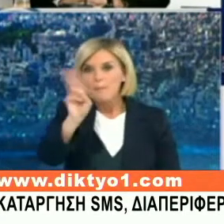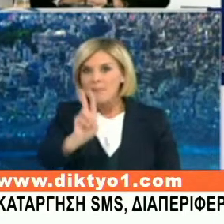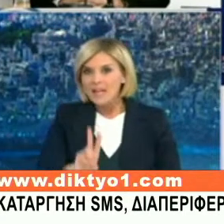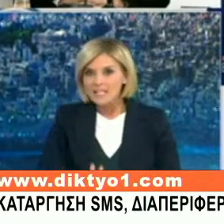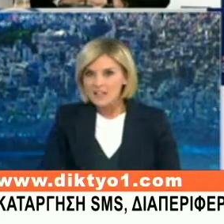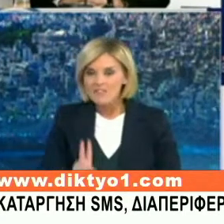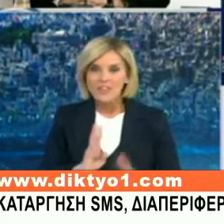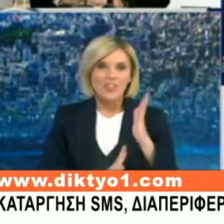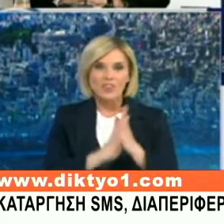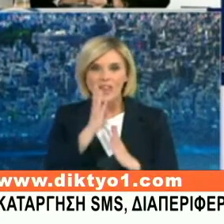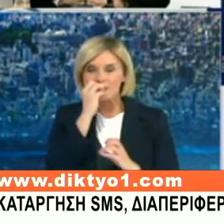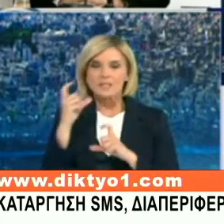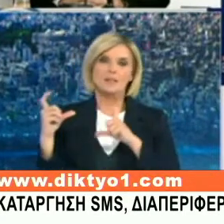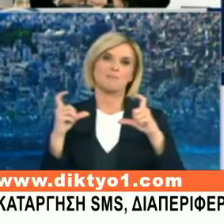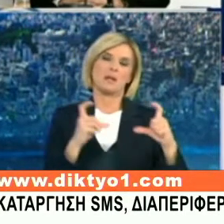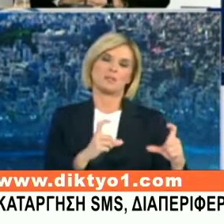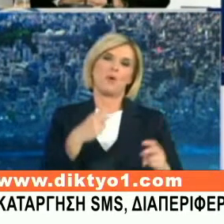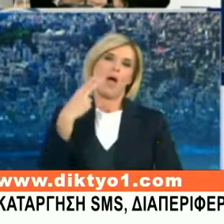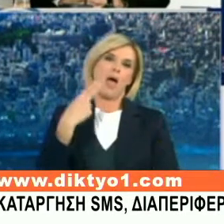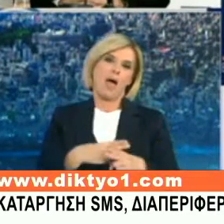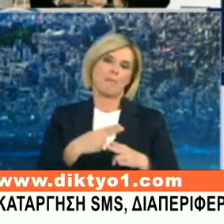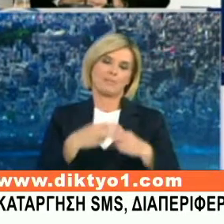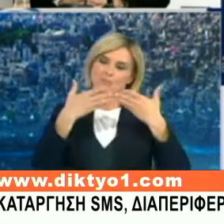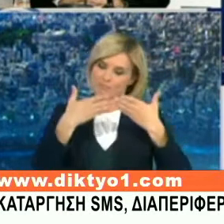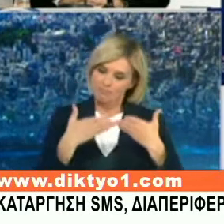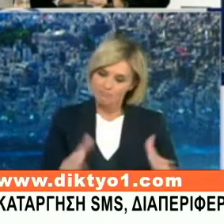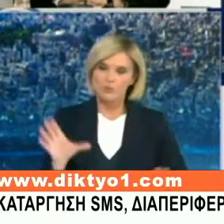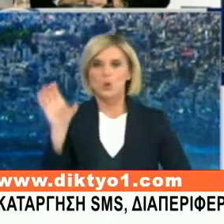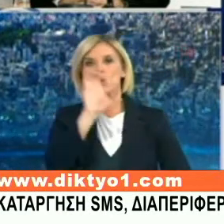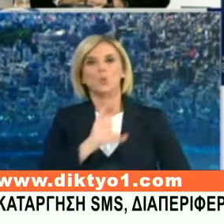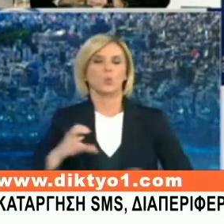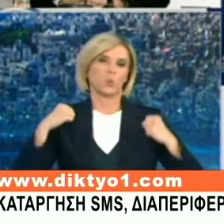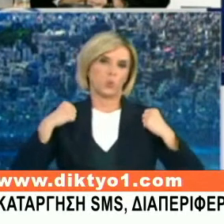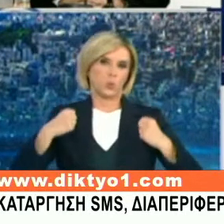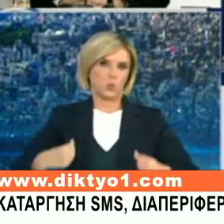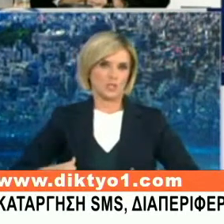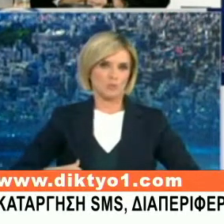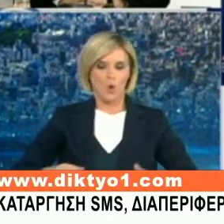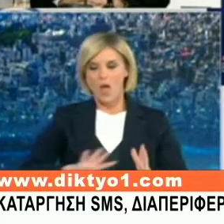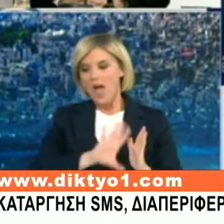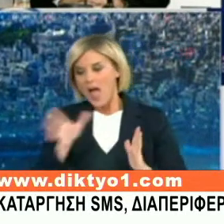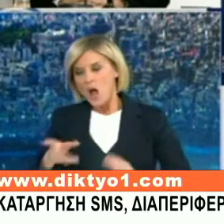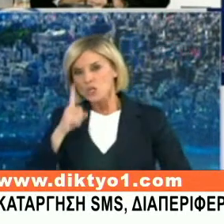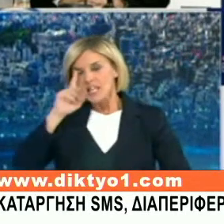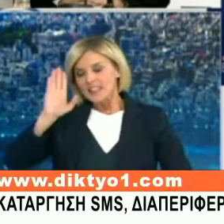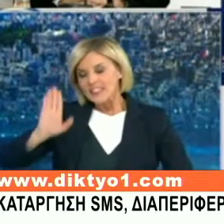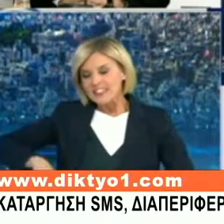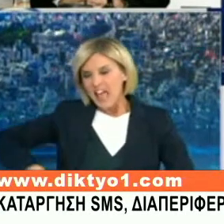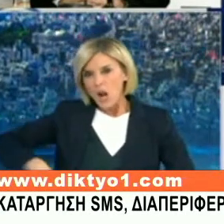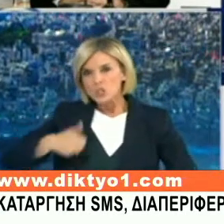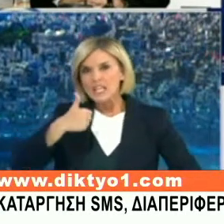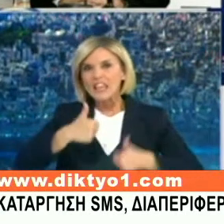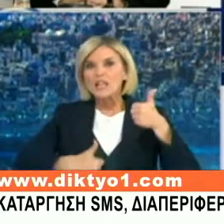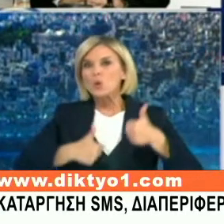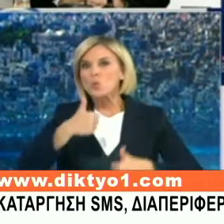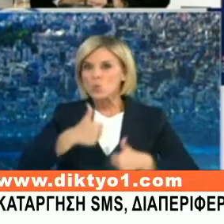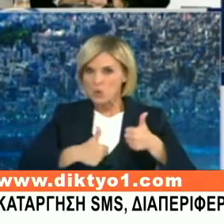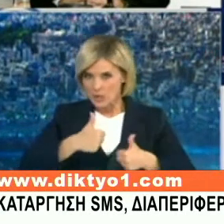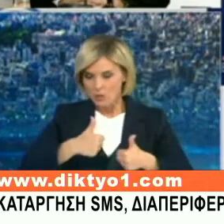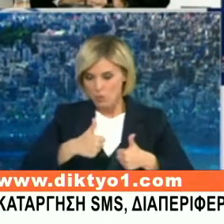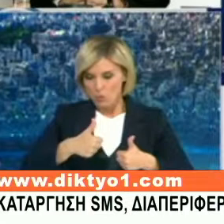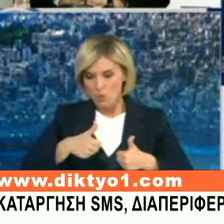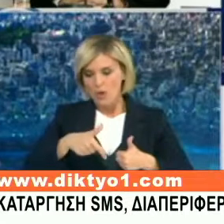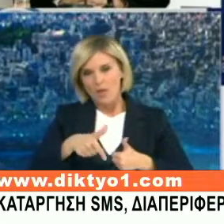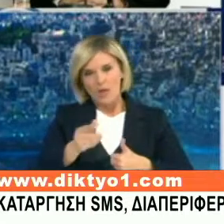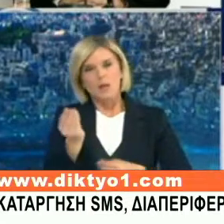λοιπόν ανοίγει με ασφάλεια και τον τουρισμό της. Για τον επόμενο 1,5 μήνα και έως το τέλος Ιουνίου, που αναμένουμε τότε ουσιαστικά να ξεκινήσουν με πιο